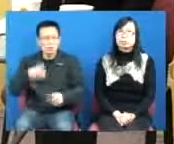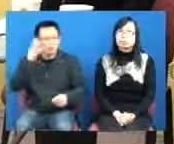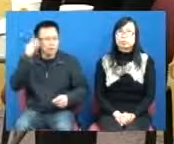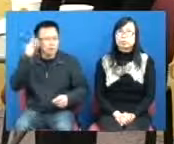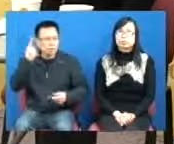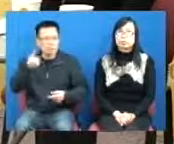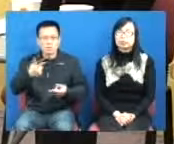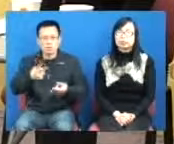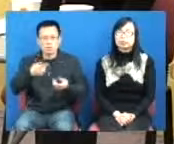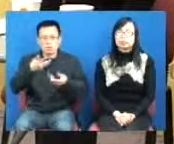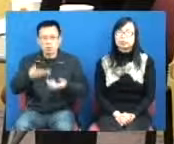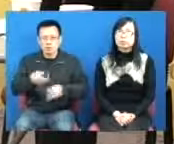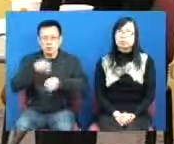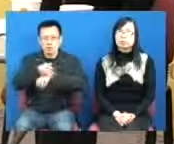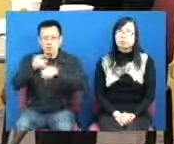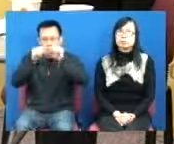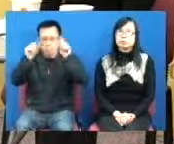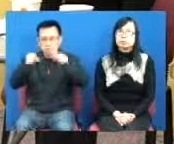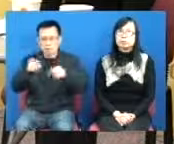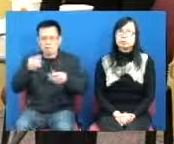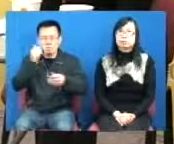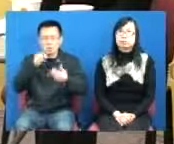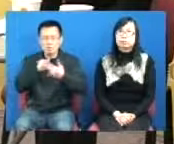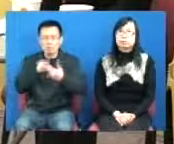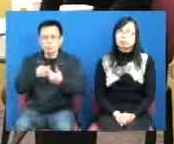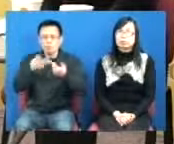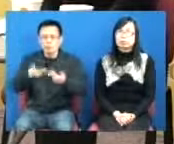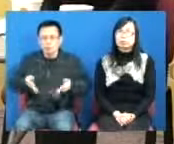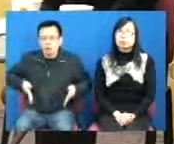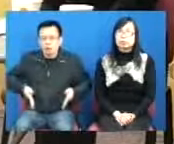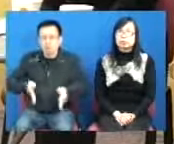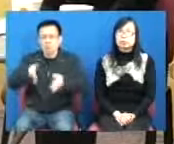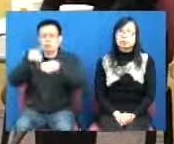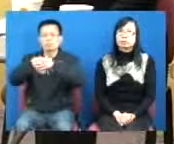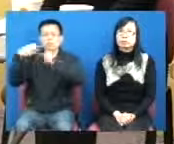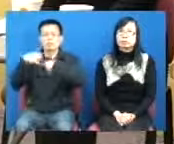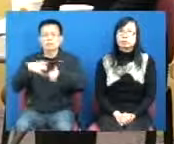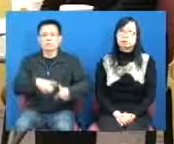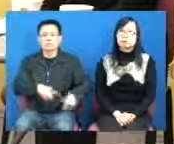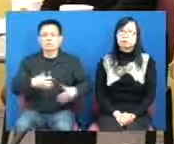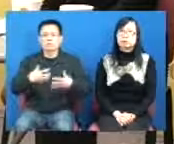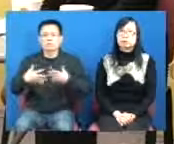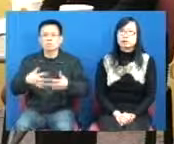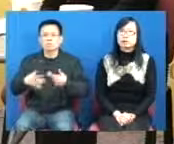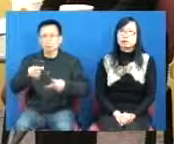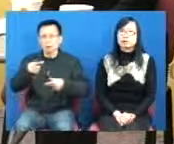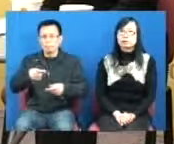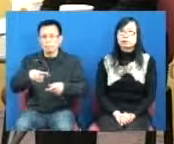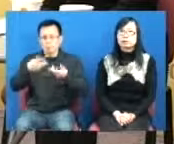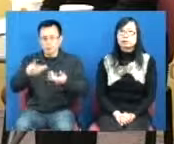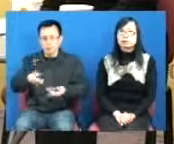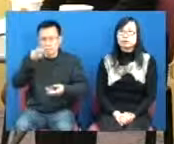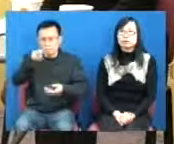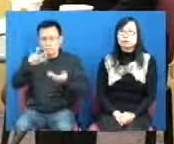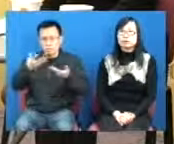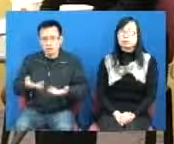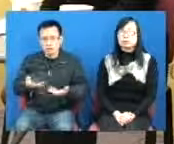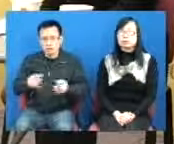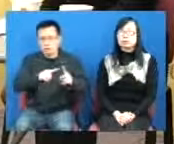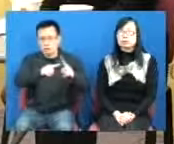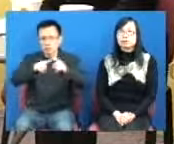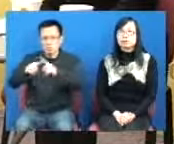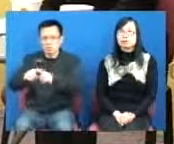面對現在這個社會面對主要的麻煩問題就是你經歷過選舉洗禮至少你見到這個社會現在大部分的市